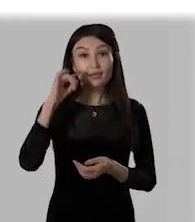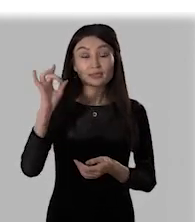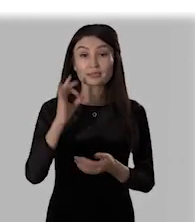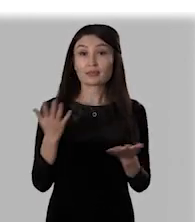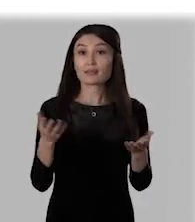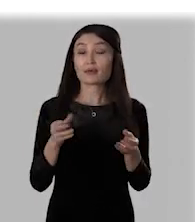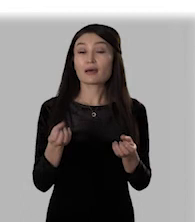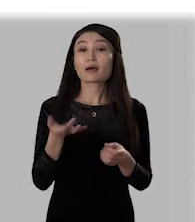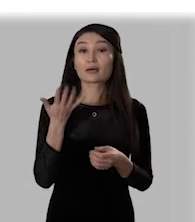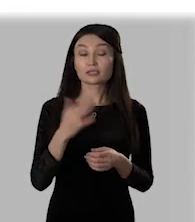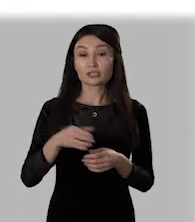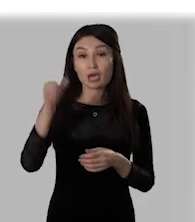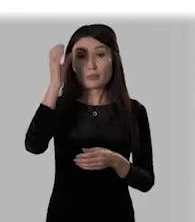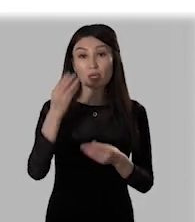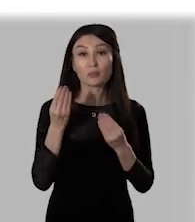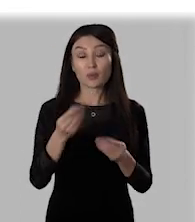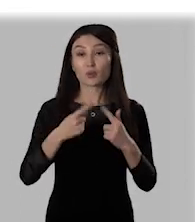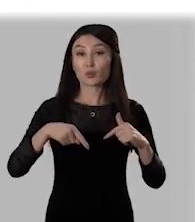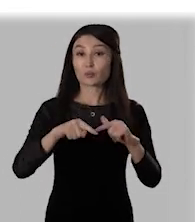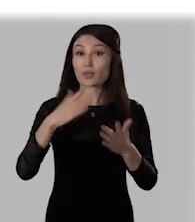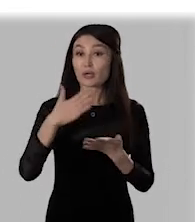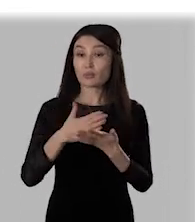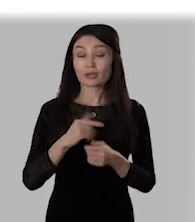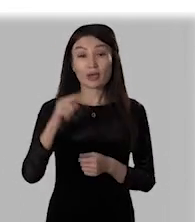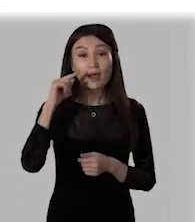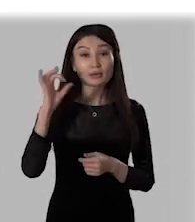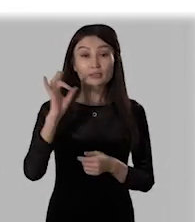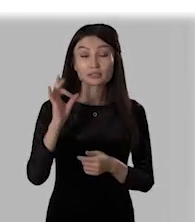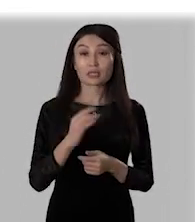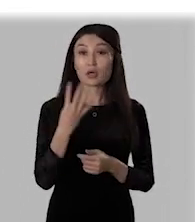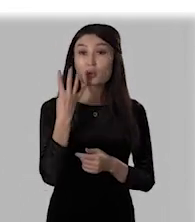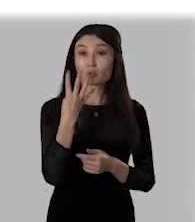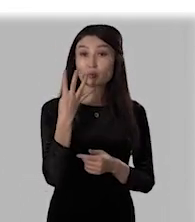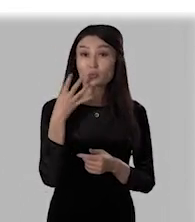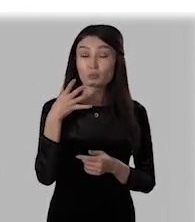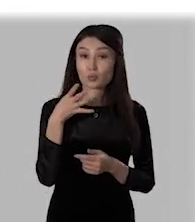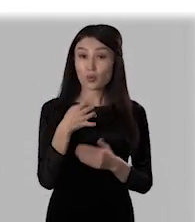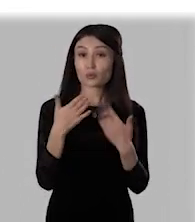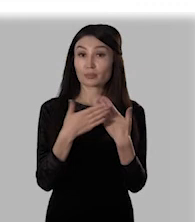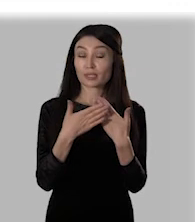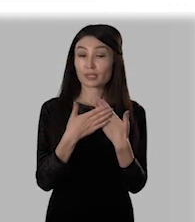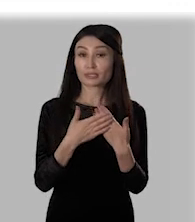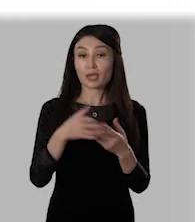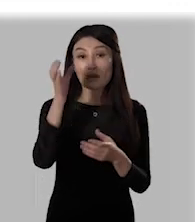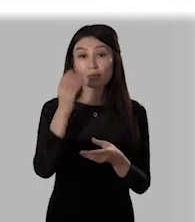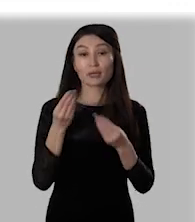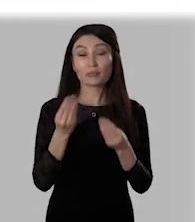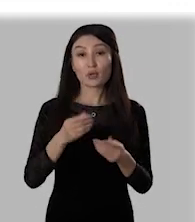Кыргызстанда канча билим берүү уюмдары бар? Кыргызстанда 4000дей билим берүү уюмдары